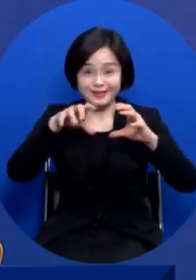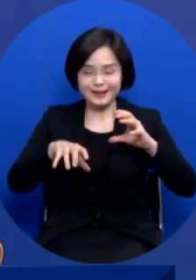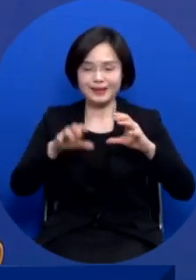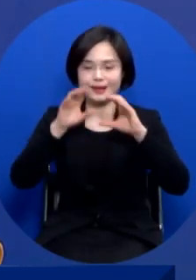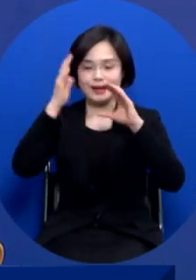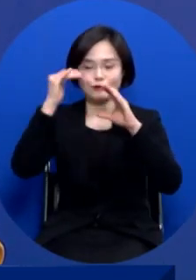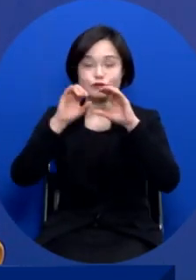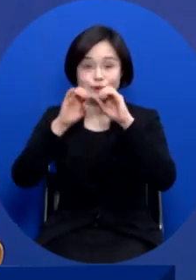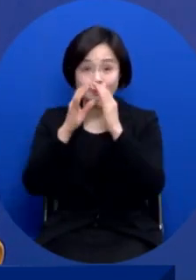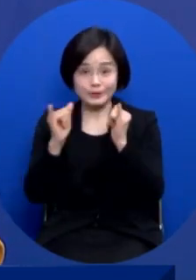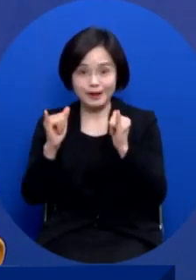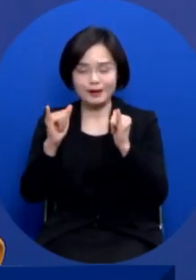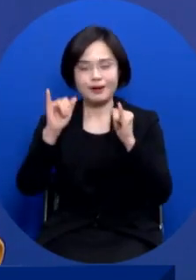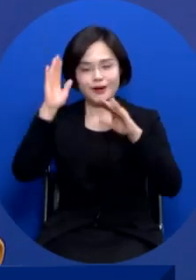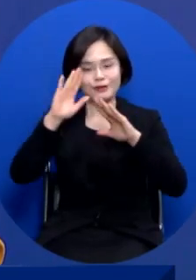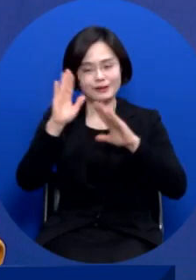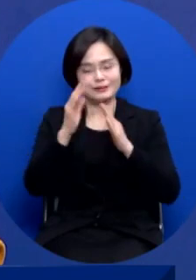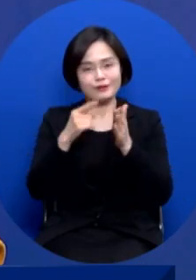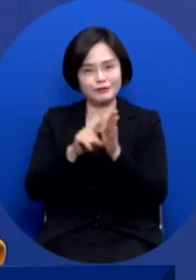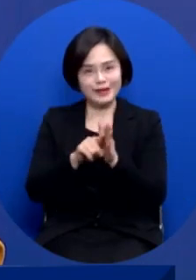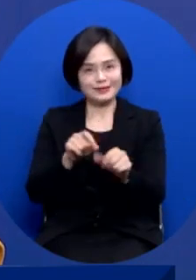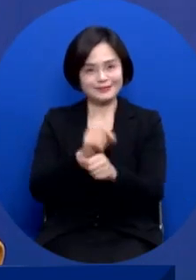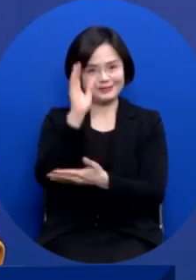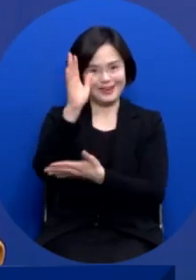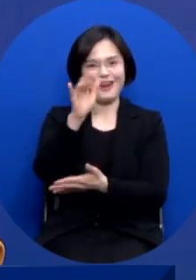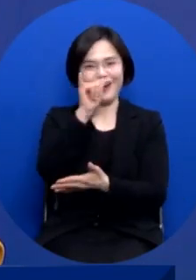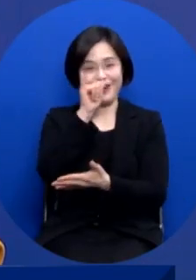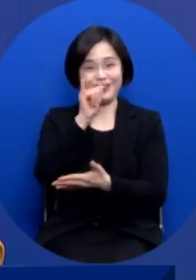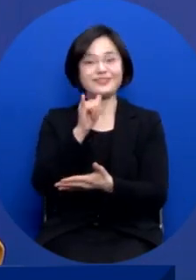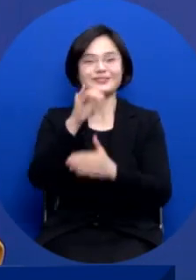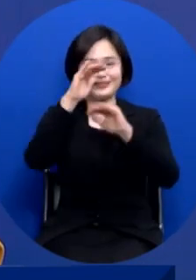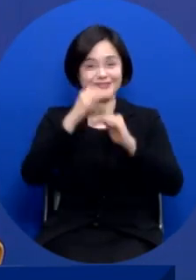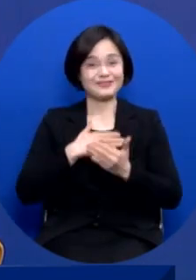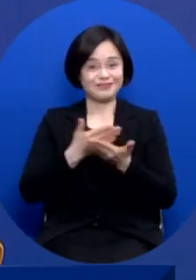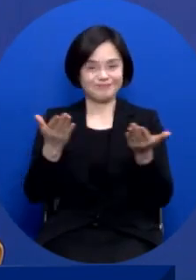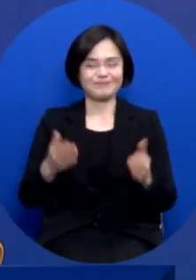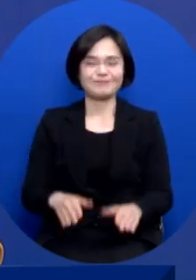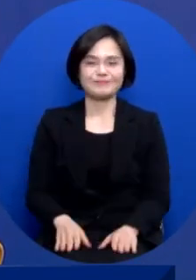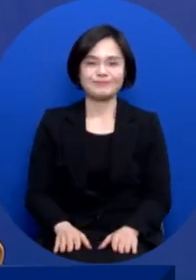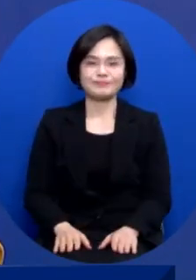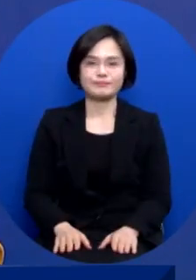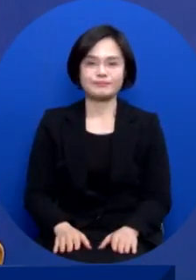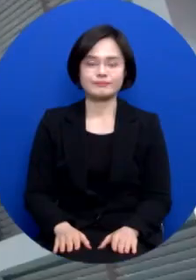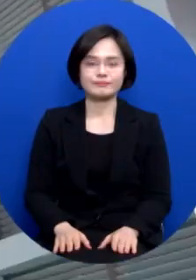위한 특별한 강의가 진행됐다고 합니다. 그 현장을 윤여일 통신원이 전합니다.